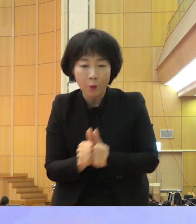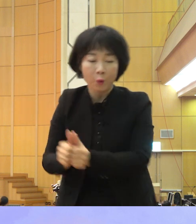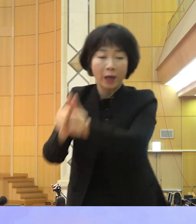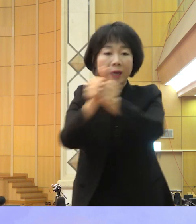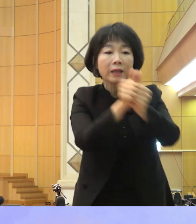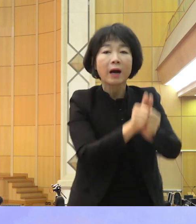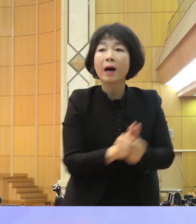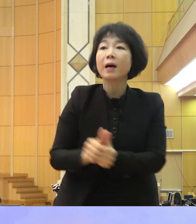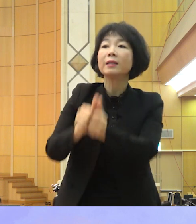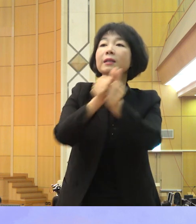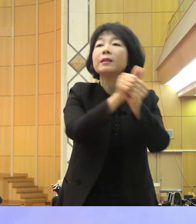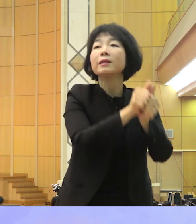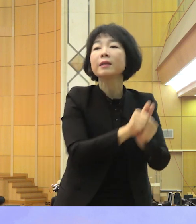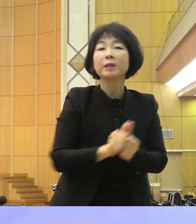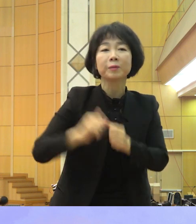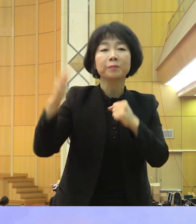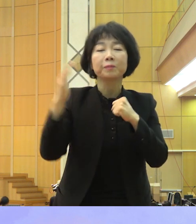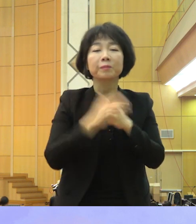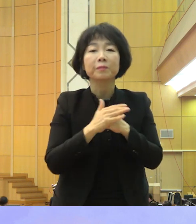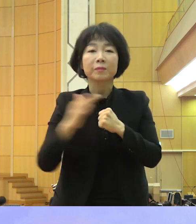예수와 동행하니